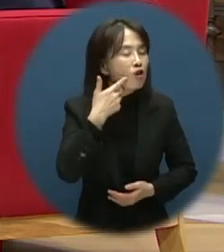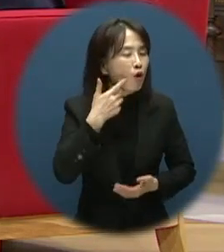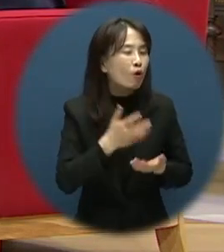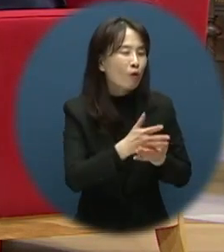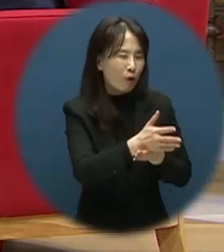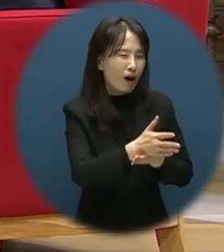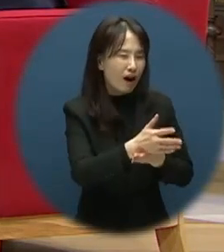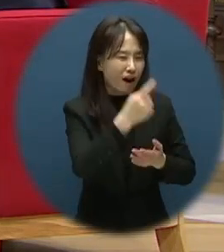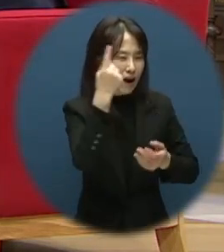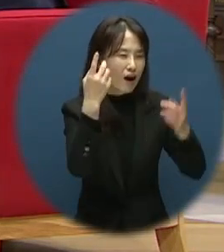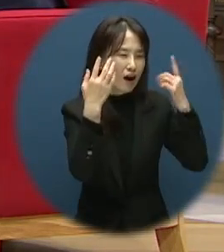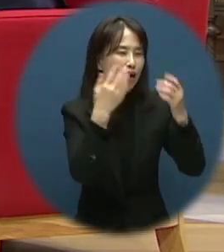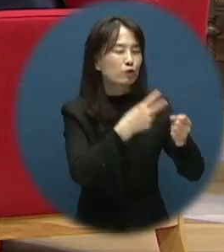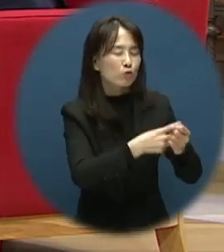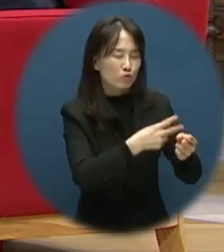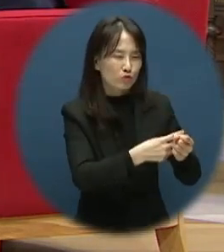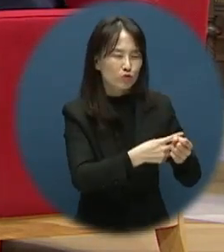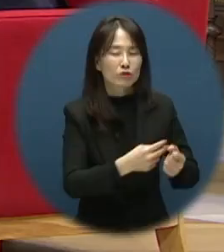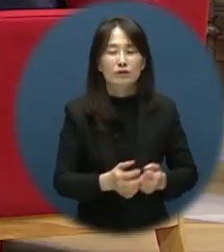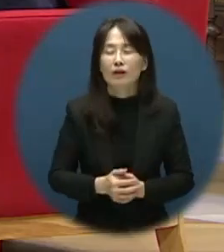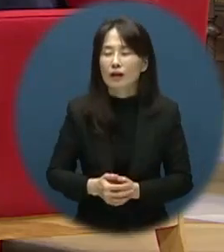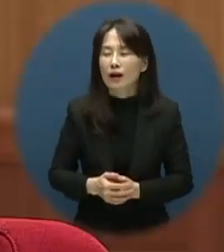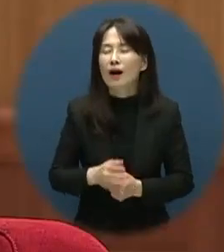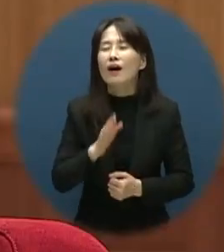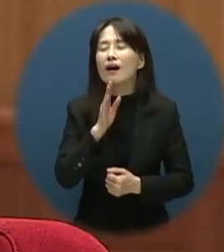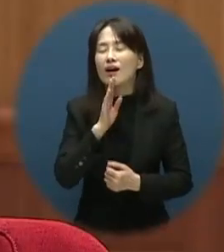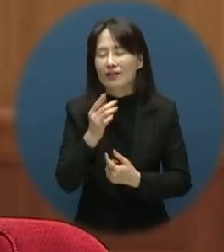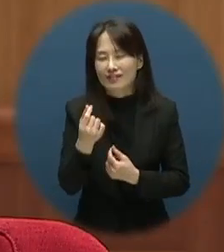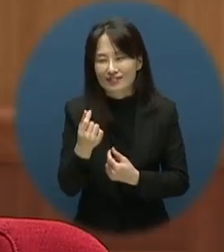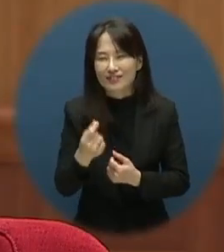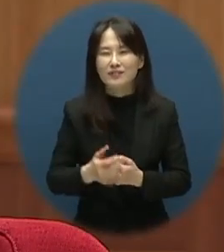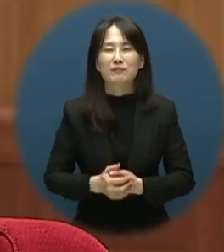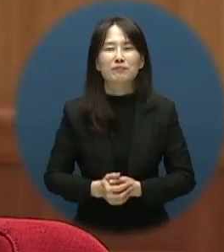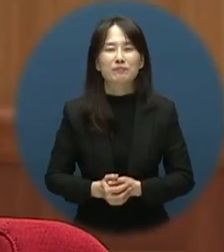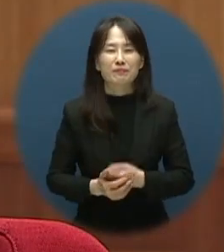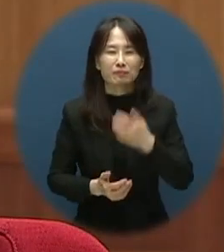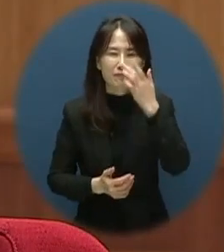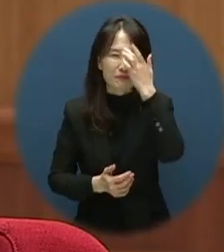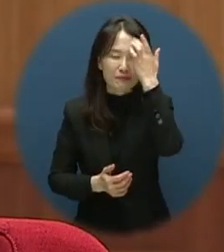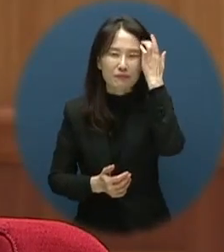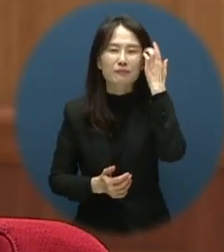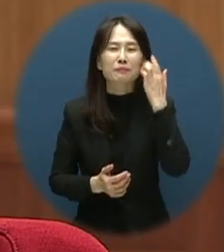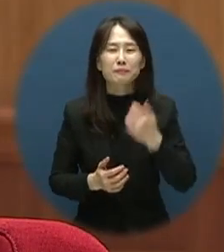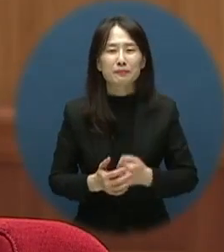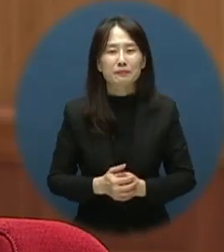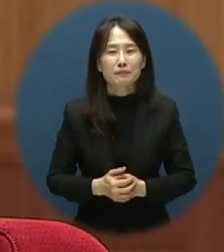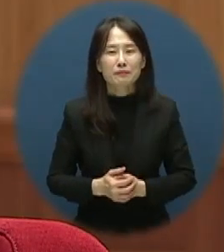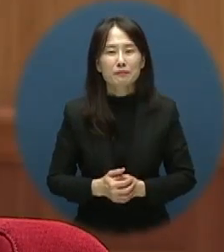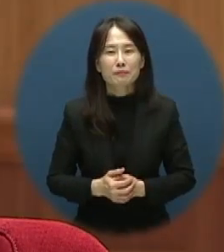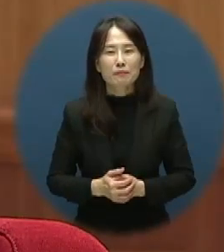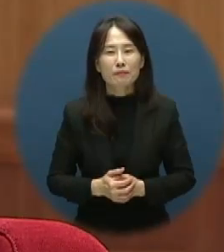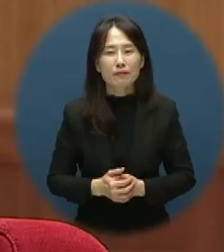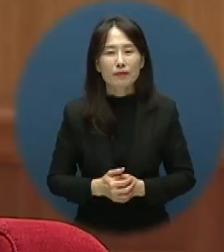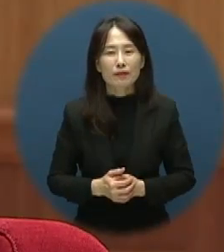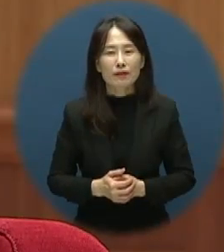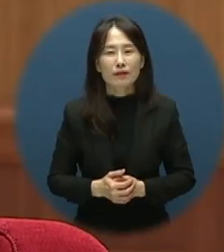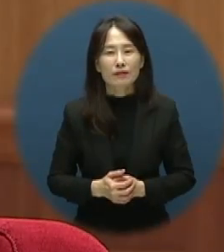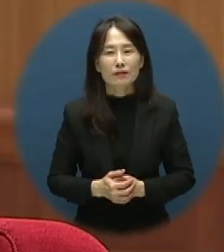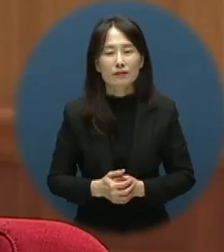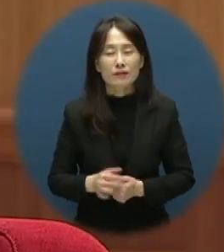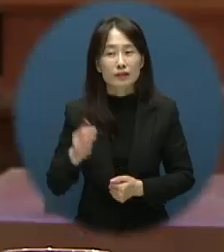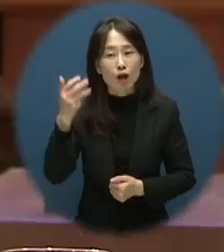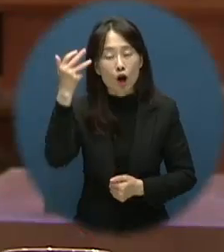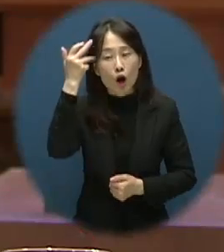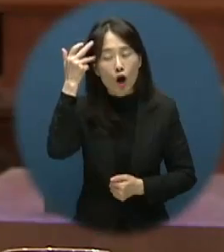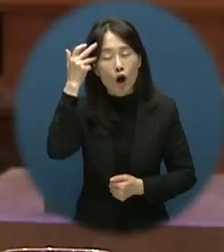그래서 대화도 잘 됐죠. 제가 아직은 한국말 좀 못 드리고. 그래서 그, 근데 그